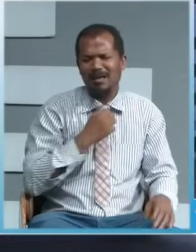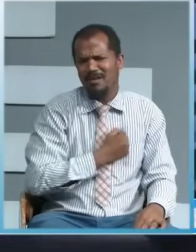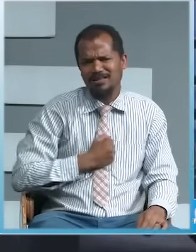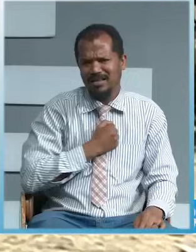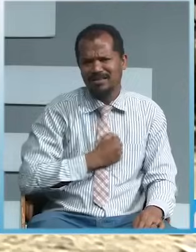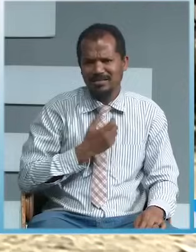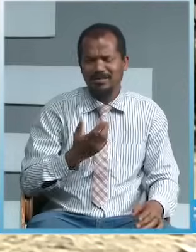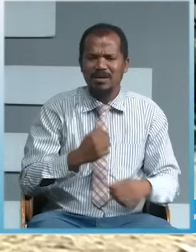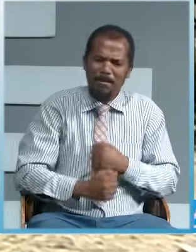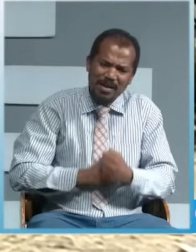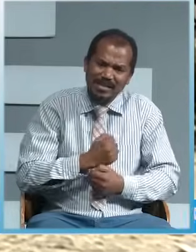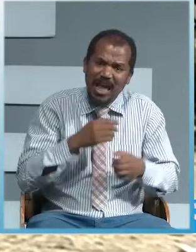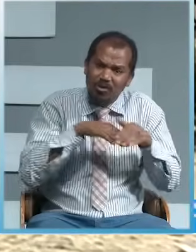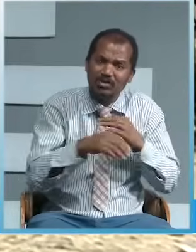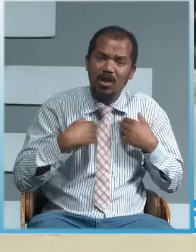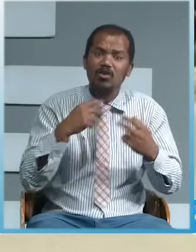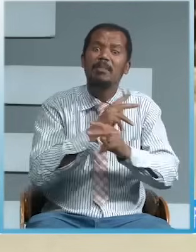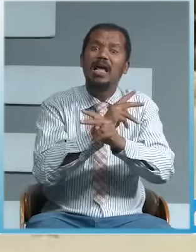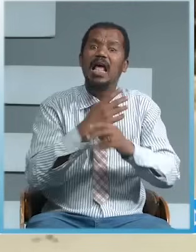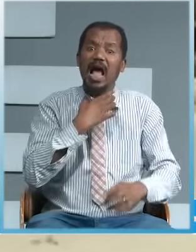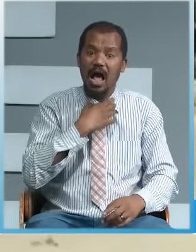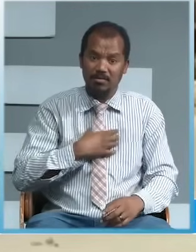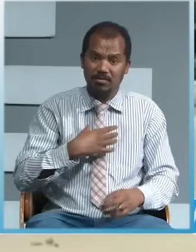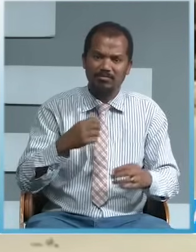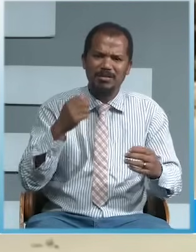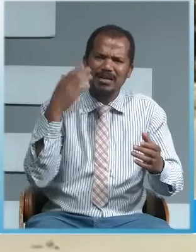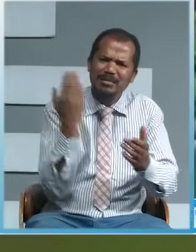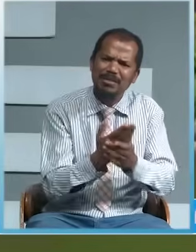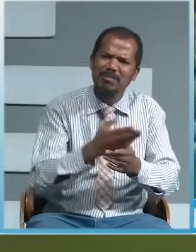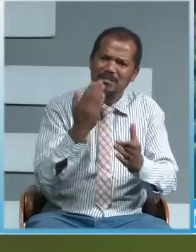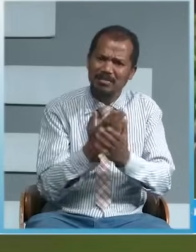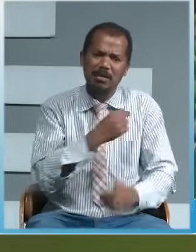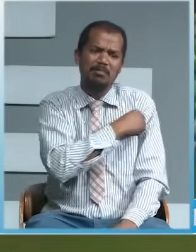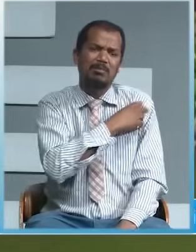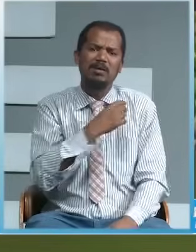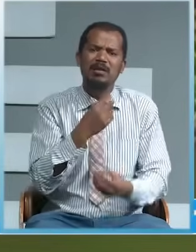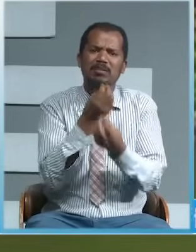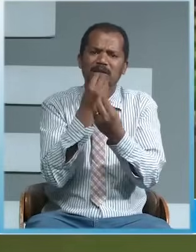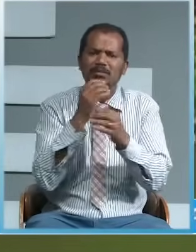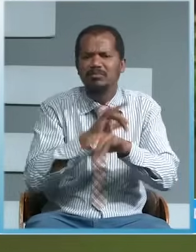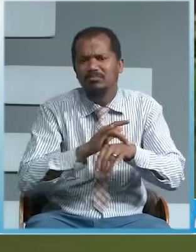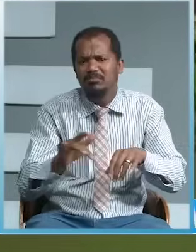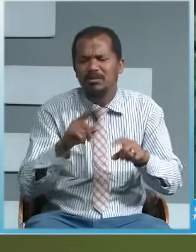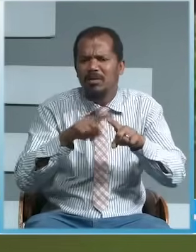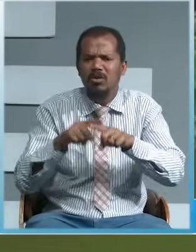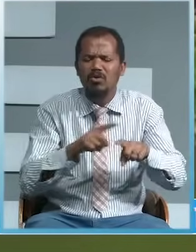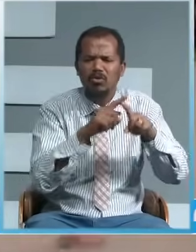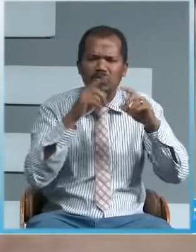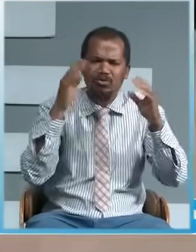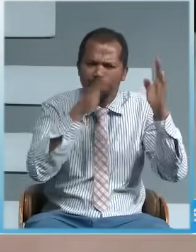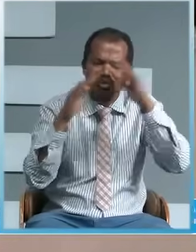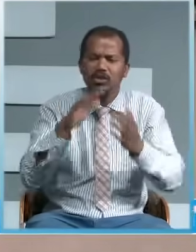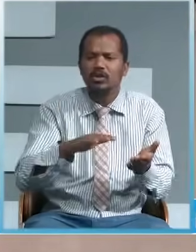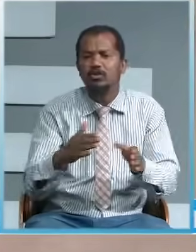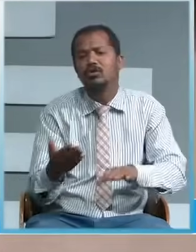زينو بلوتال باسك عيوست يالوت يمكالاك عبالاتو بدبدبا بهك مننا بمقبتوت بالي يولو يو چگر